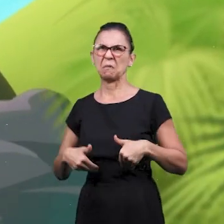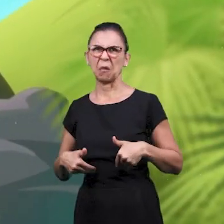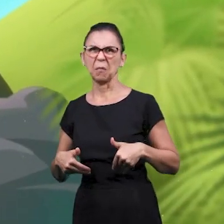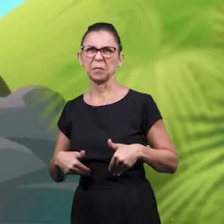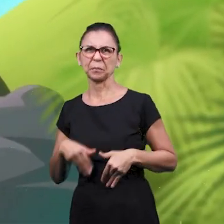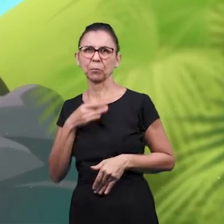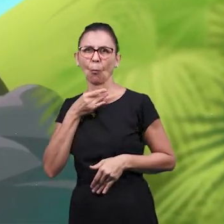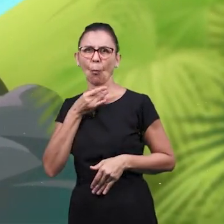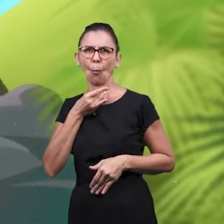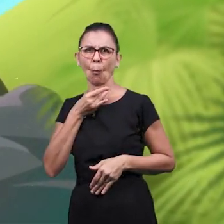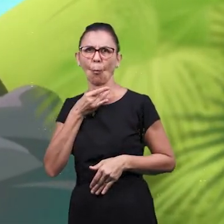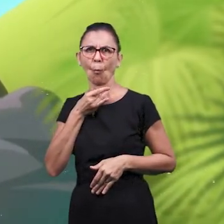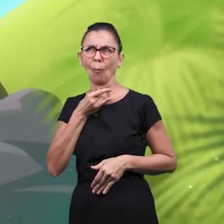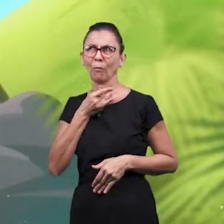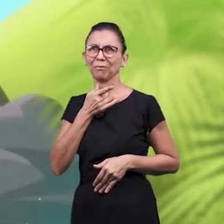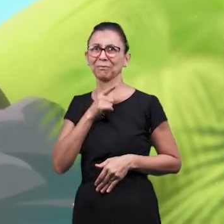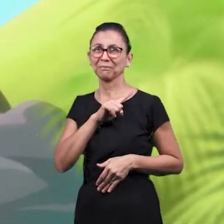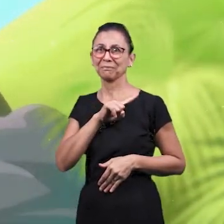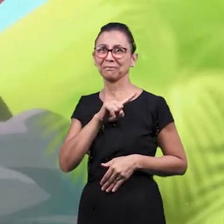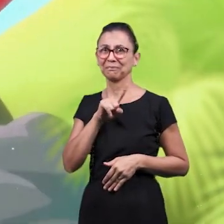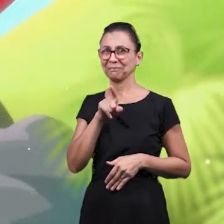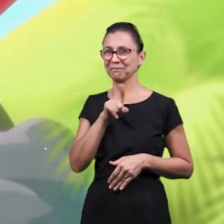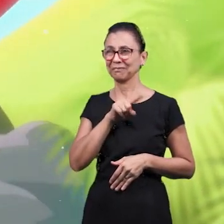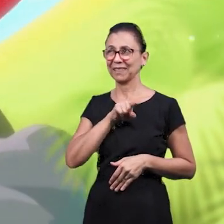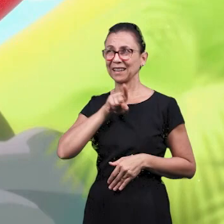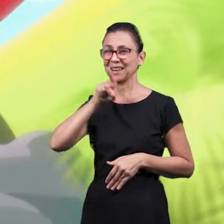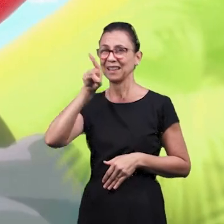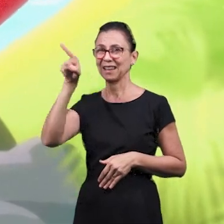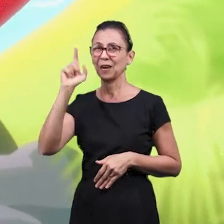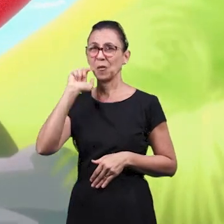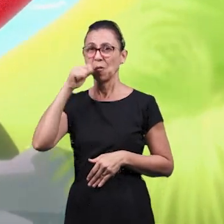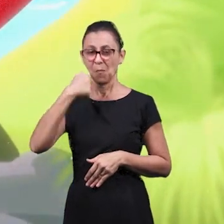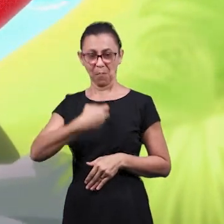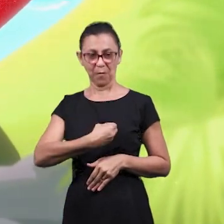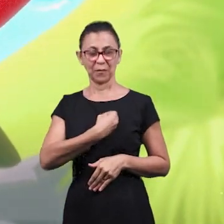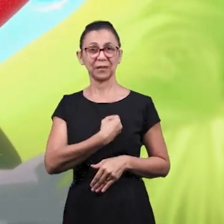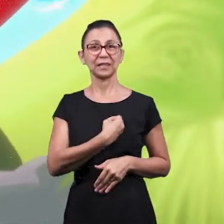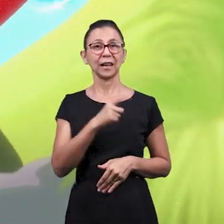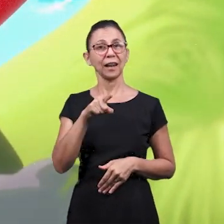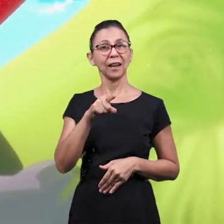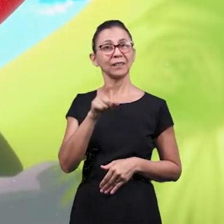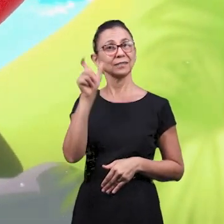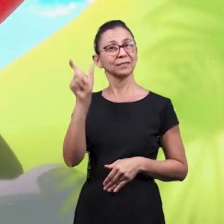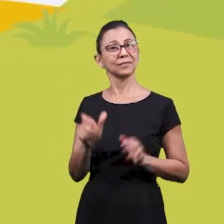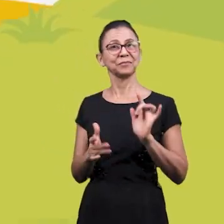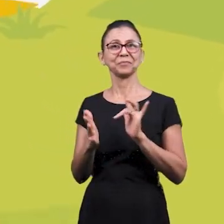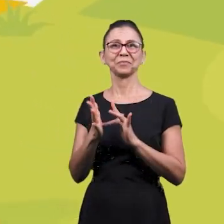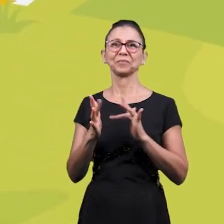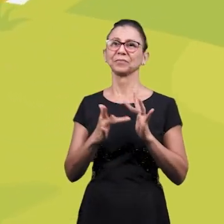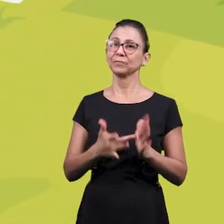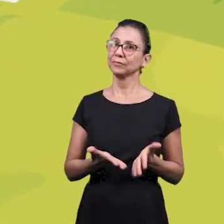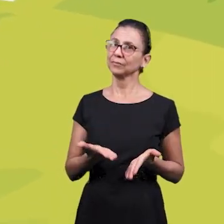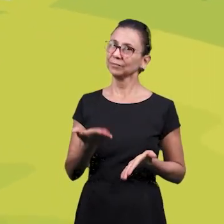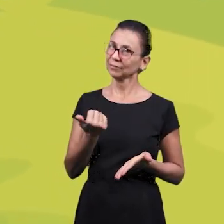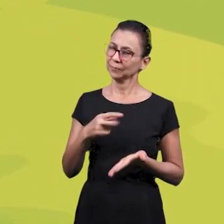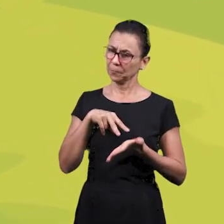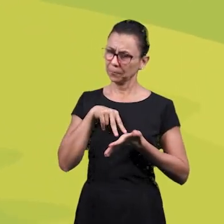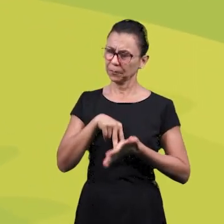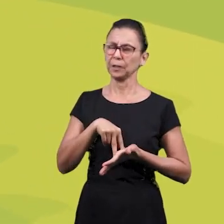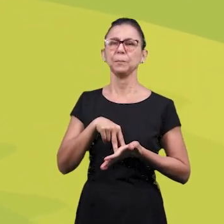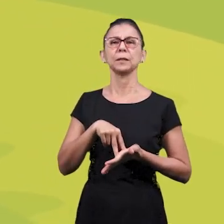Жажды и голода вы не будете ощущать, ибо вы питаетесь хлебом